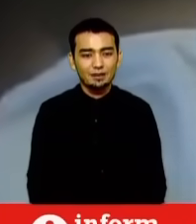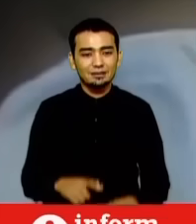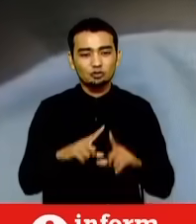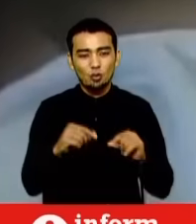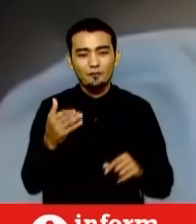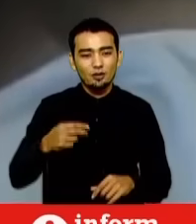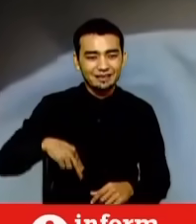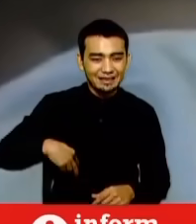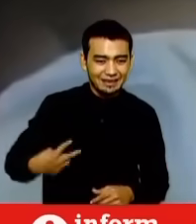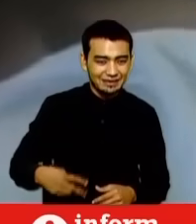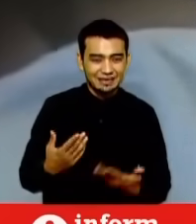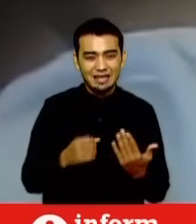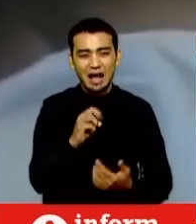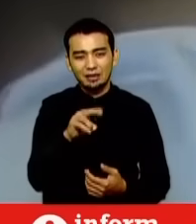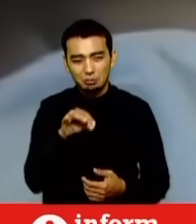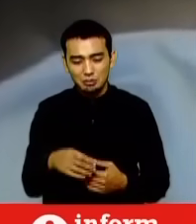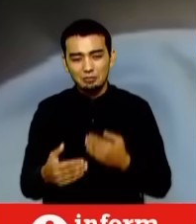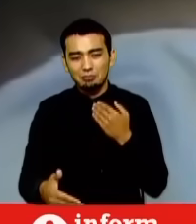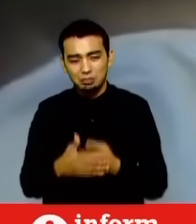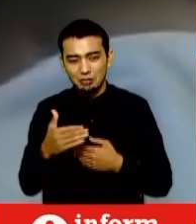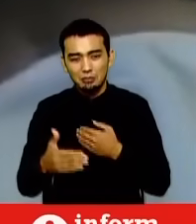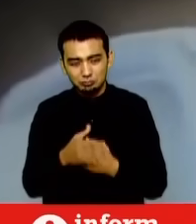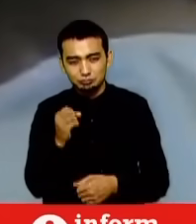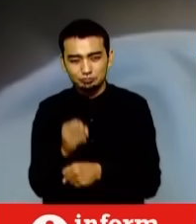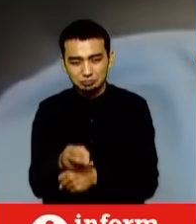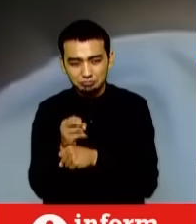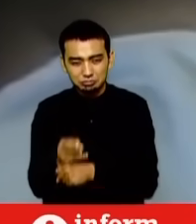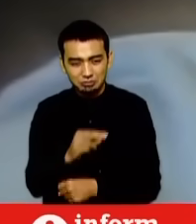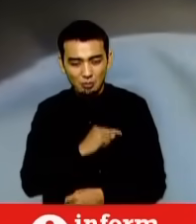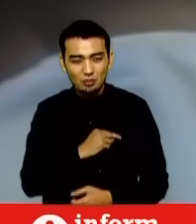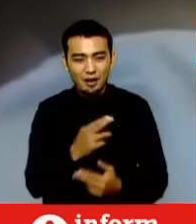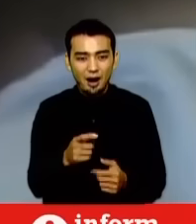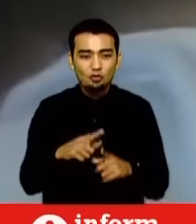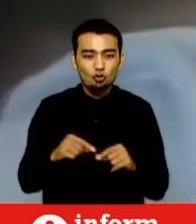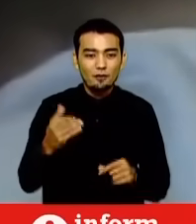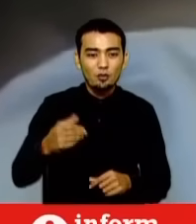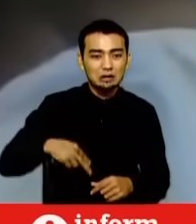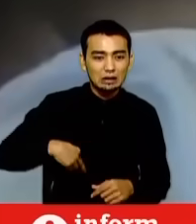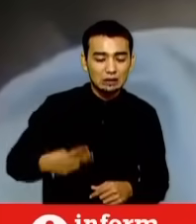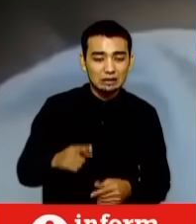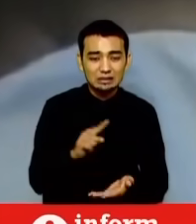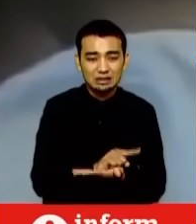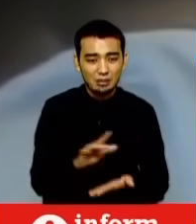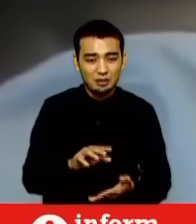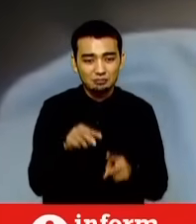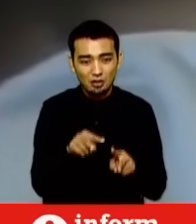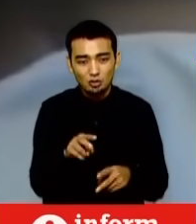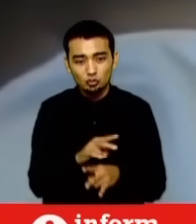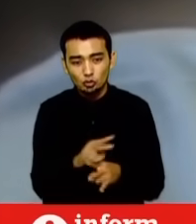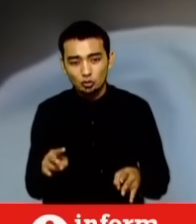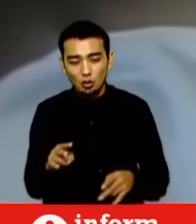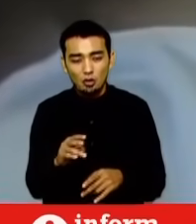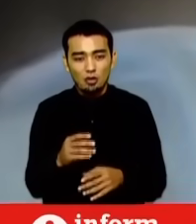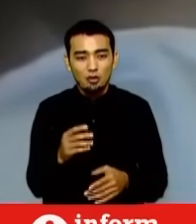мысалы жазалаймыз, жұмыстан шығарамыз тағы басқа. Ал бірақ та ол мектептің директоры футбольный полені қоршап ешкімді